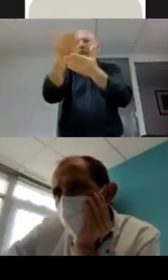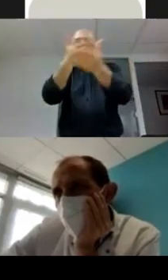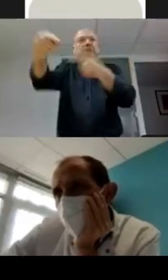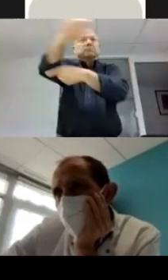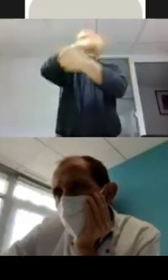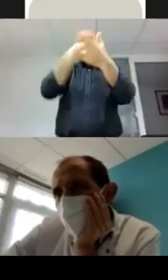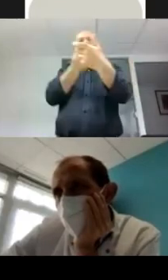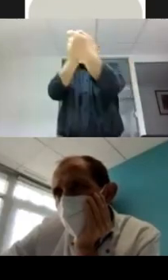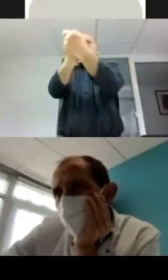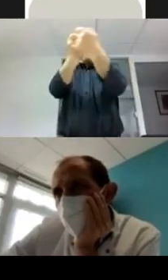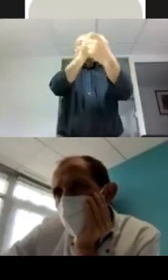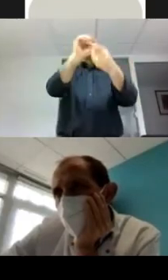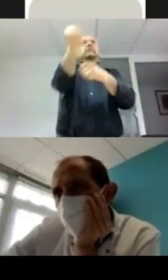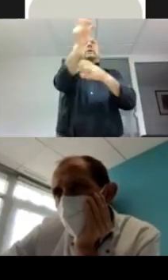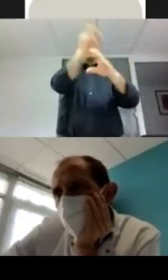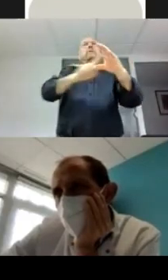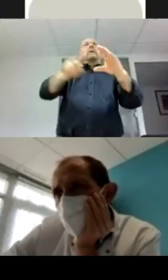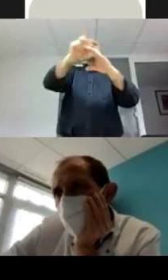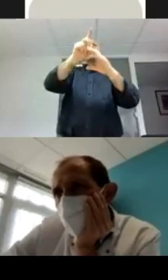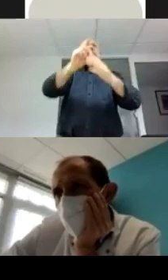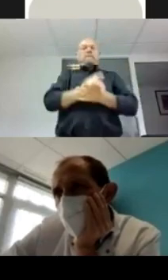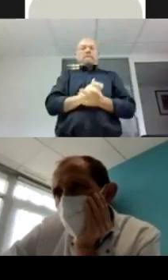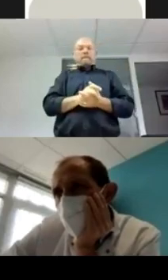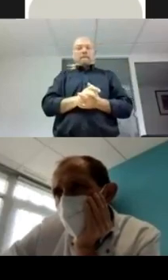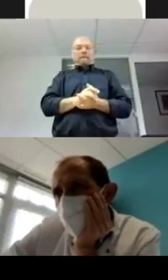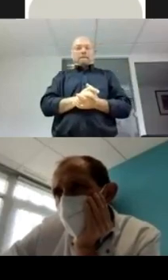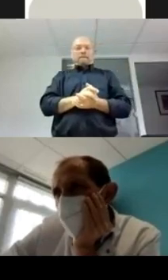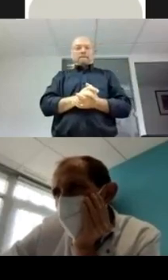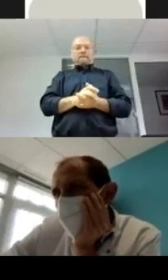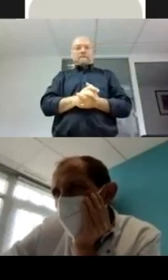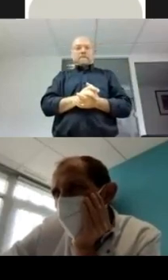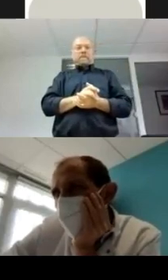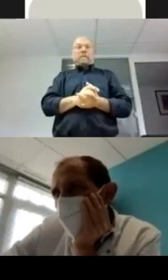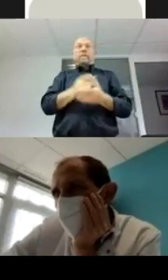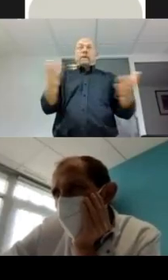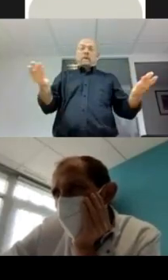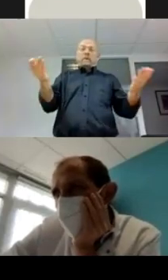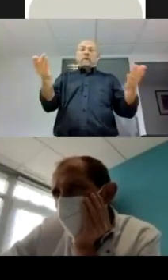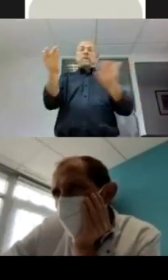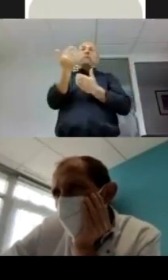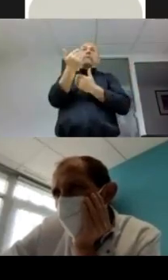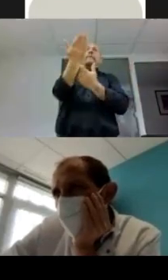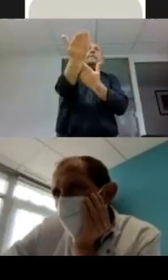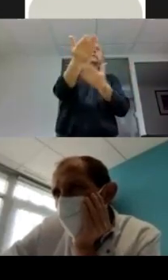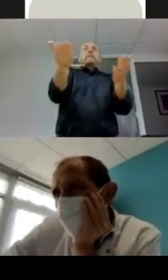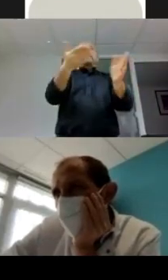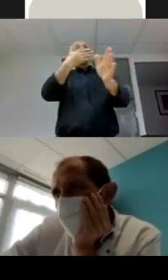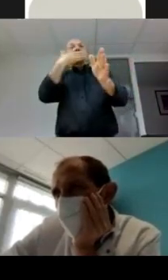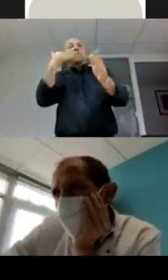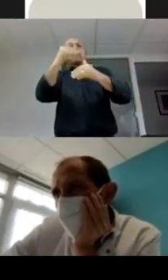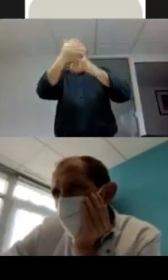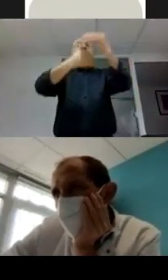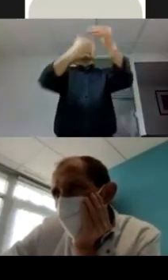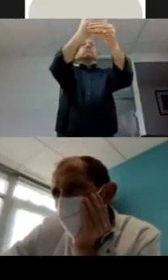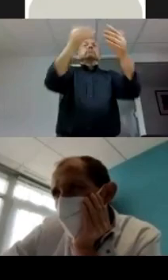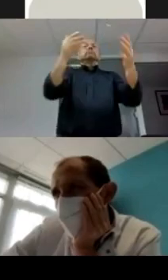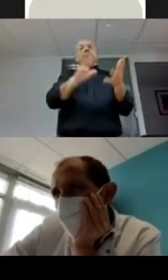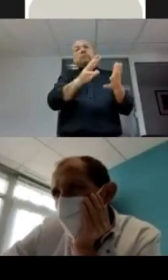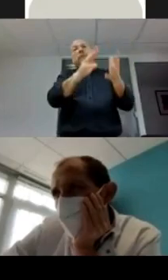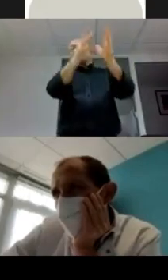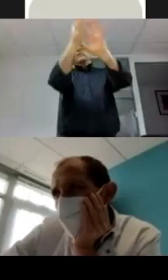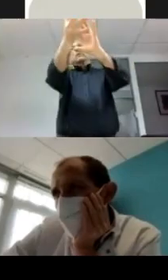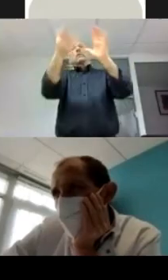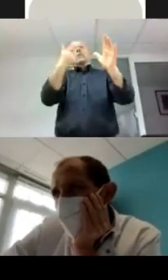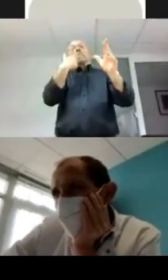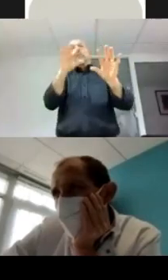et les leviers et devenir une caisse de résonance de ces programmes dans le réseau en proposant